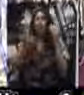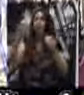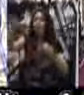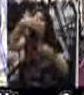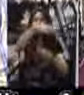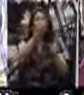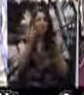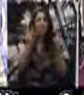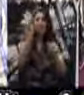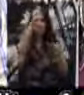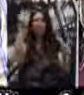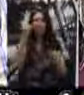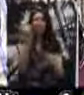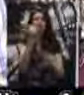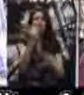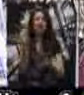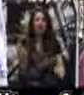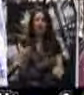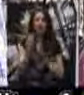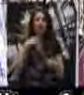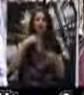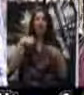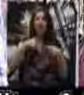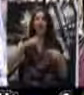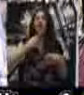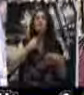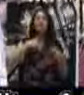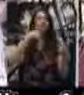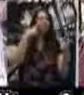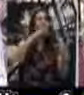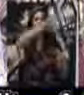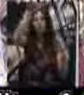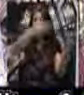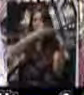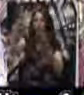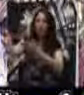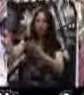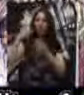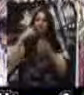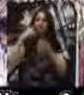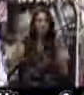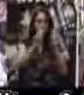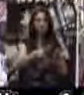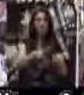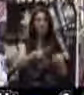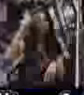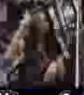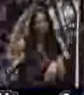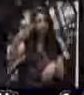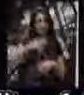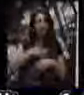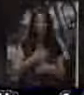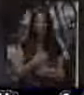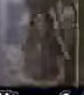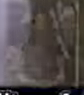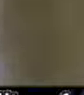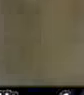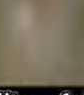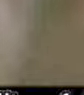أولادهم. أنا حبيت أقدم لكم هذه النماذج من داخل سجن القناطر. أشكركم جدا.